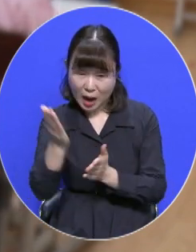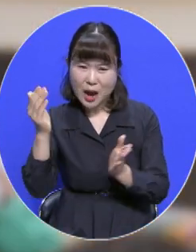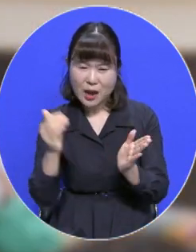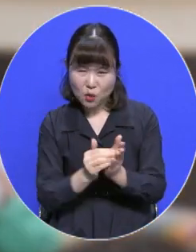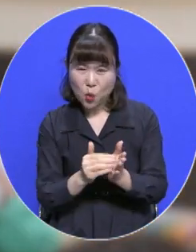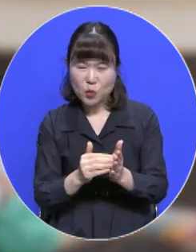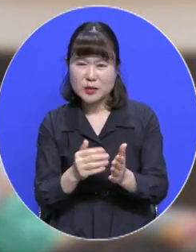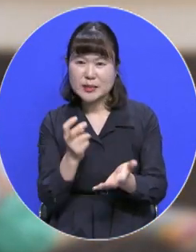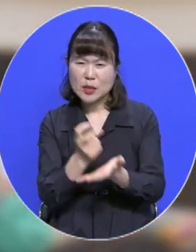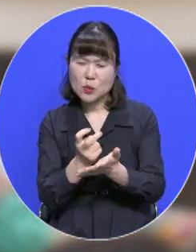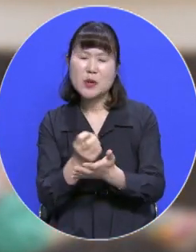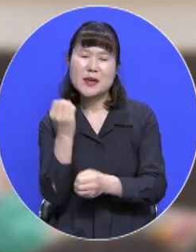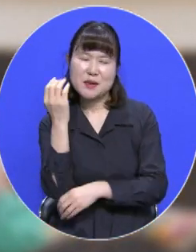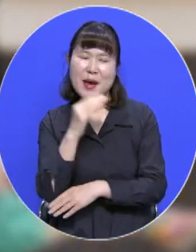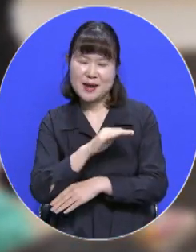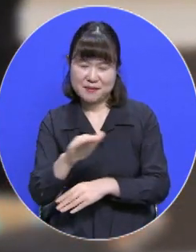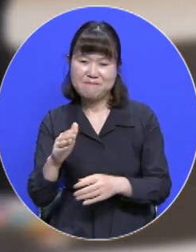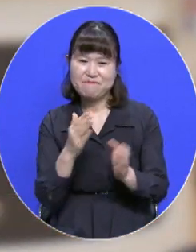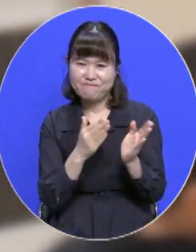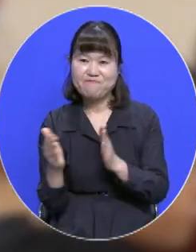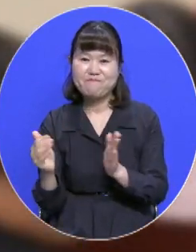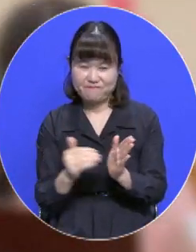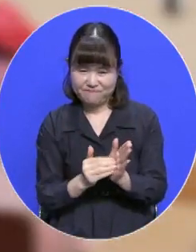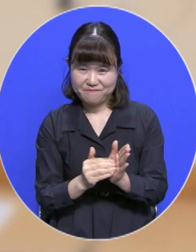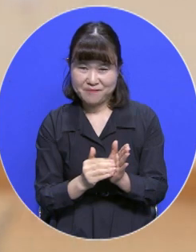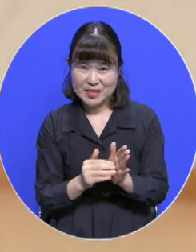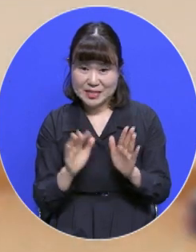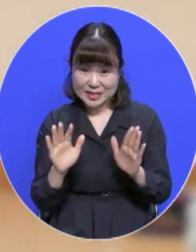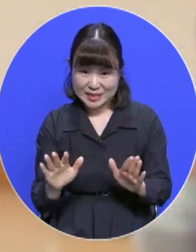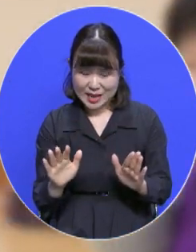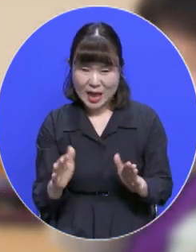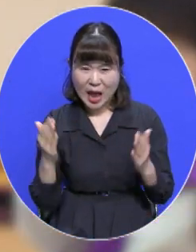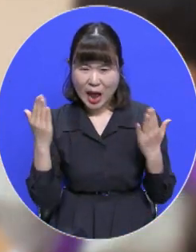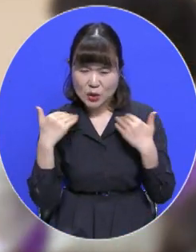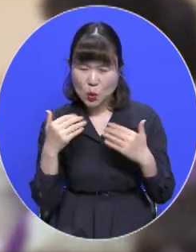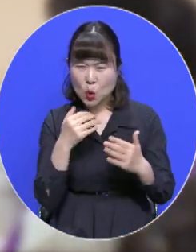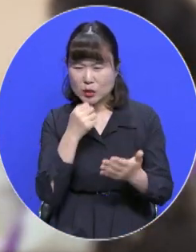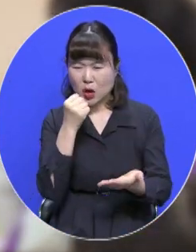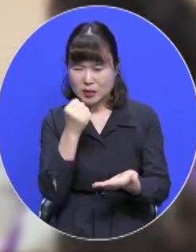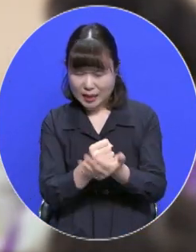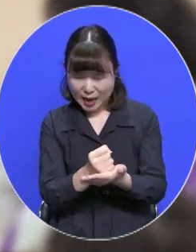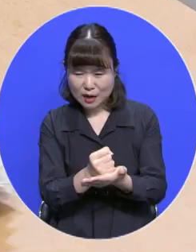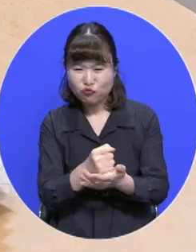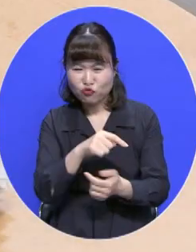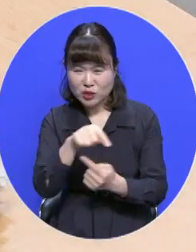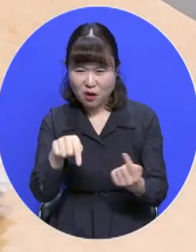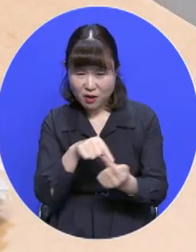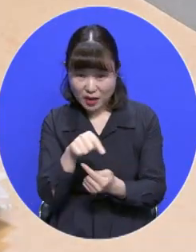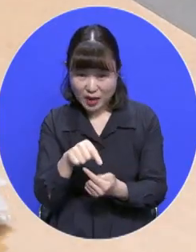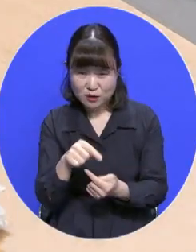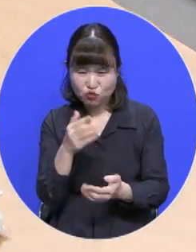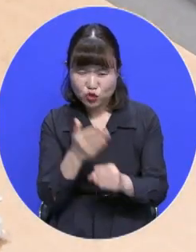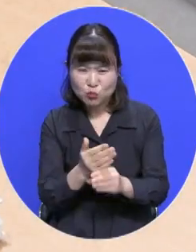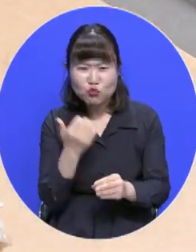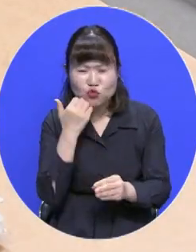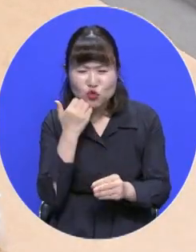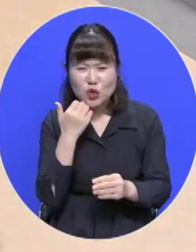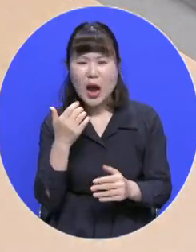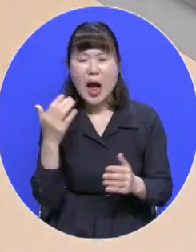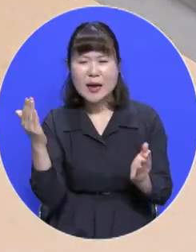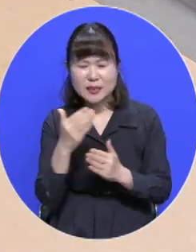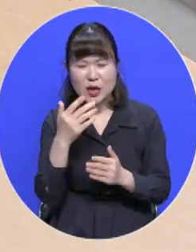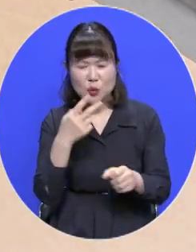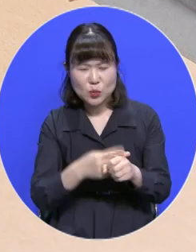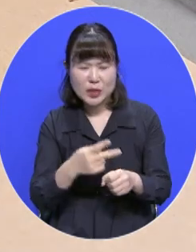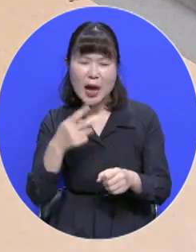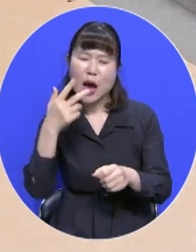위한 제도적 기반은 이미 마련된 상황. 이제 학교 정상화의 관건은 학생과 교사, 학부모가